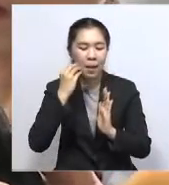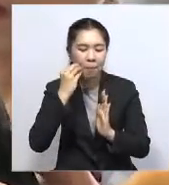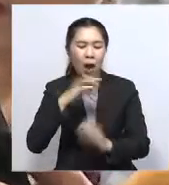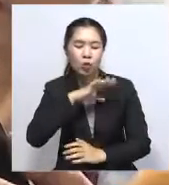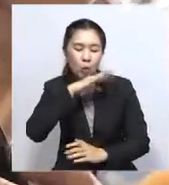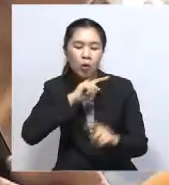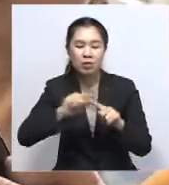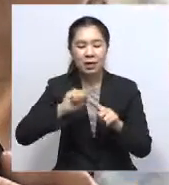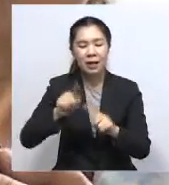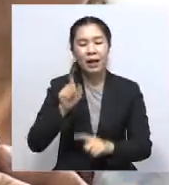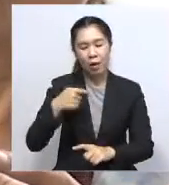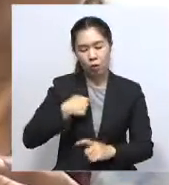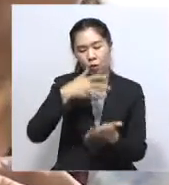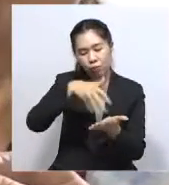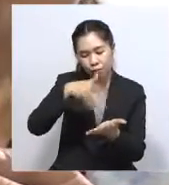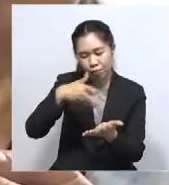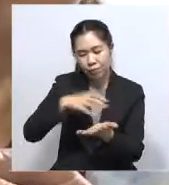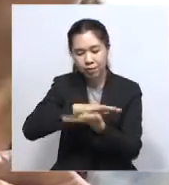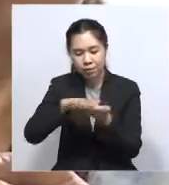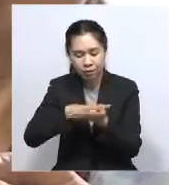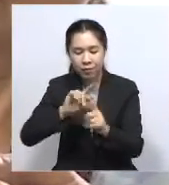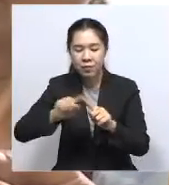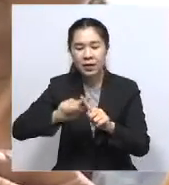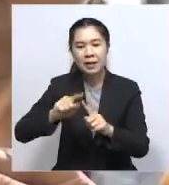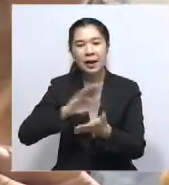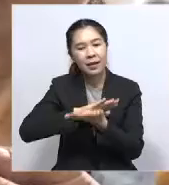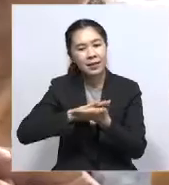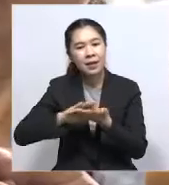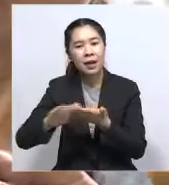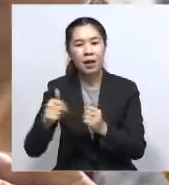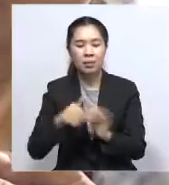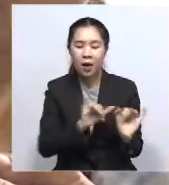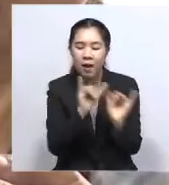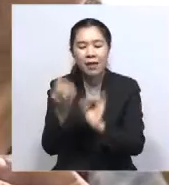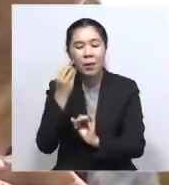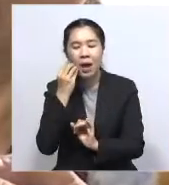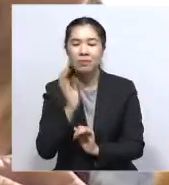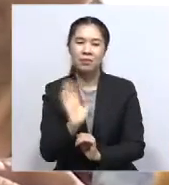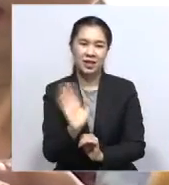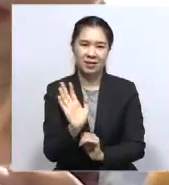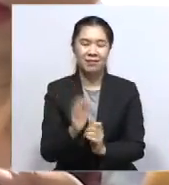านช่องห้องหอสกปรกลกลุงรังเพราะฉะนั้นรื้อบ้านไม่เอาแล้วไม่อยู่แล้วบ้านนี้มันก็คงไม่คุ้มนะ